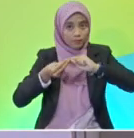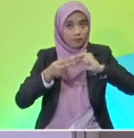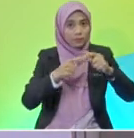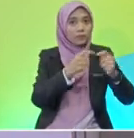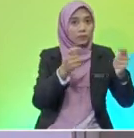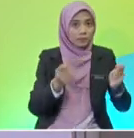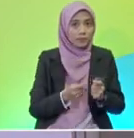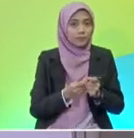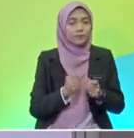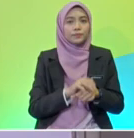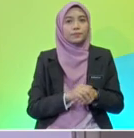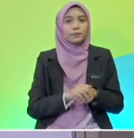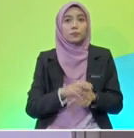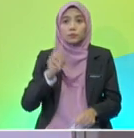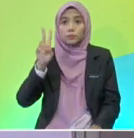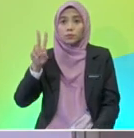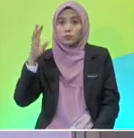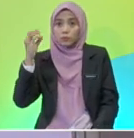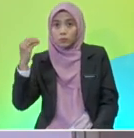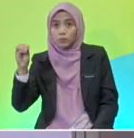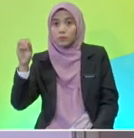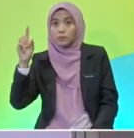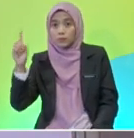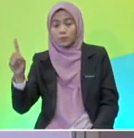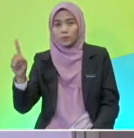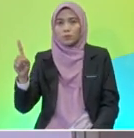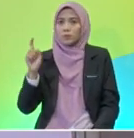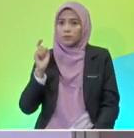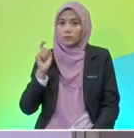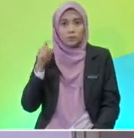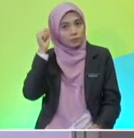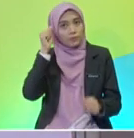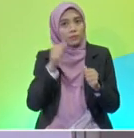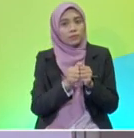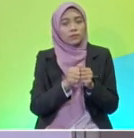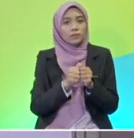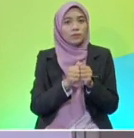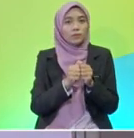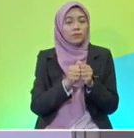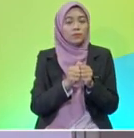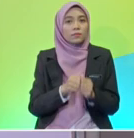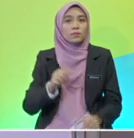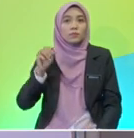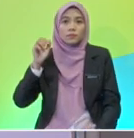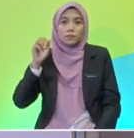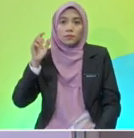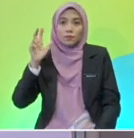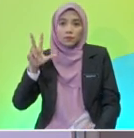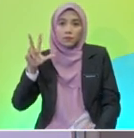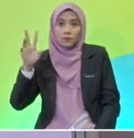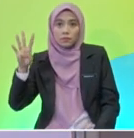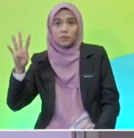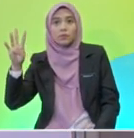21 perpuluhan Jangan sebut poin perpuluhan kemudian kita akan Sebutkan satu-satu tiga empat